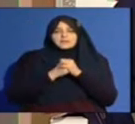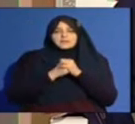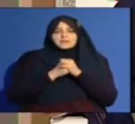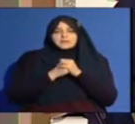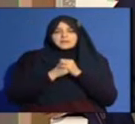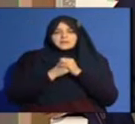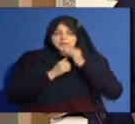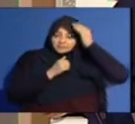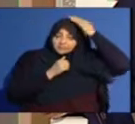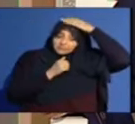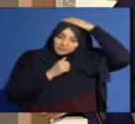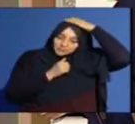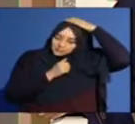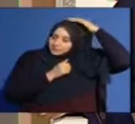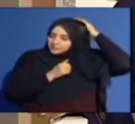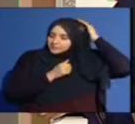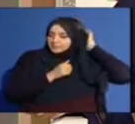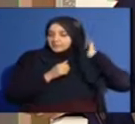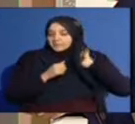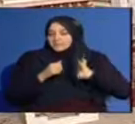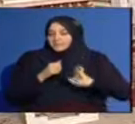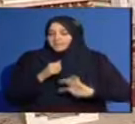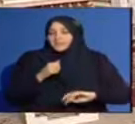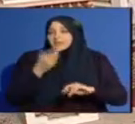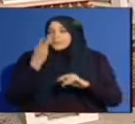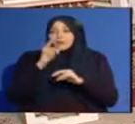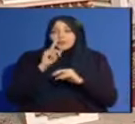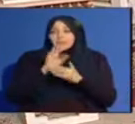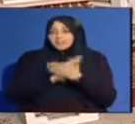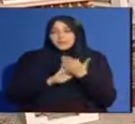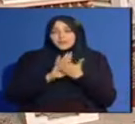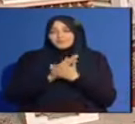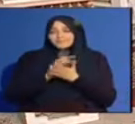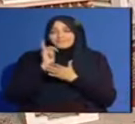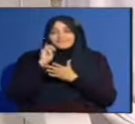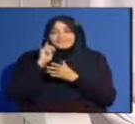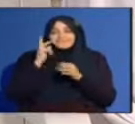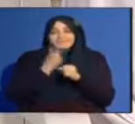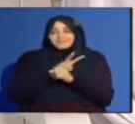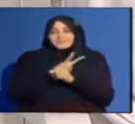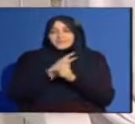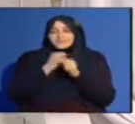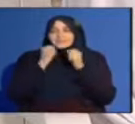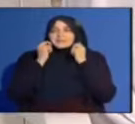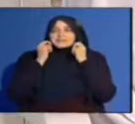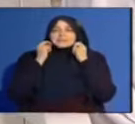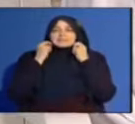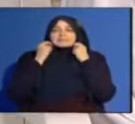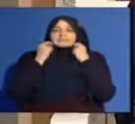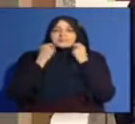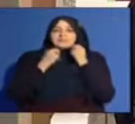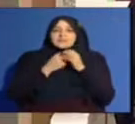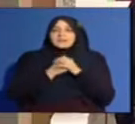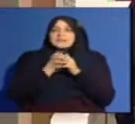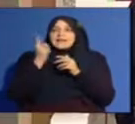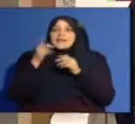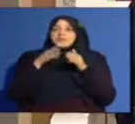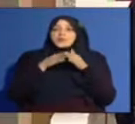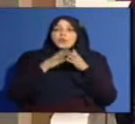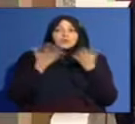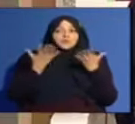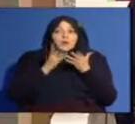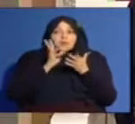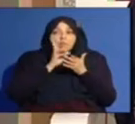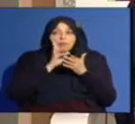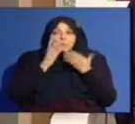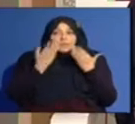هنا تجيب لي المصروف تجيب لي القش تدير في الدار تدير في كل شيء مخصصه حتى في حياتي. وراه المشكل الان فاطمه باش نسيروا